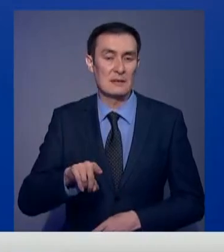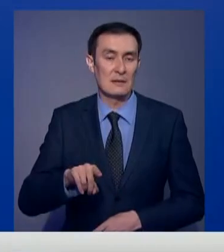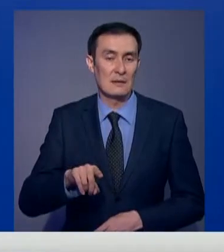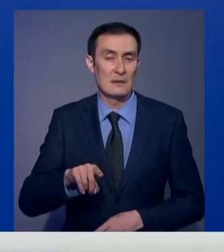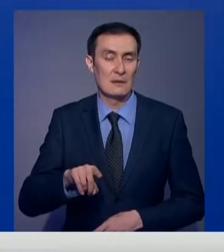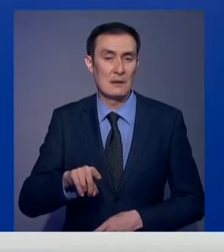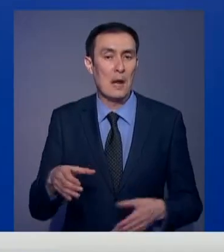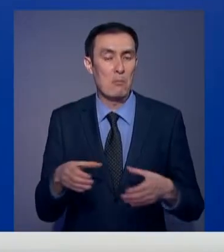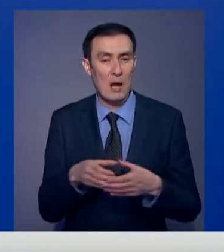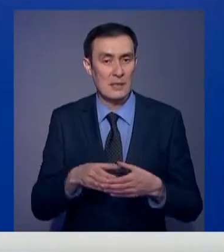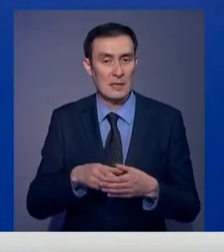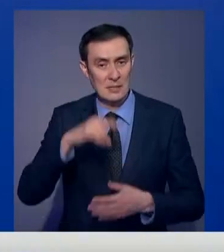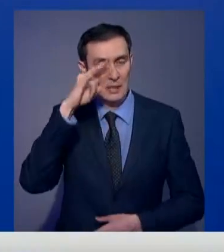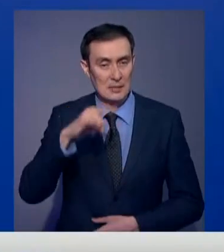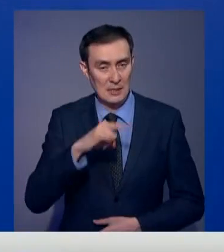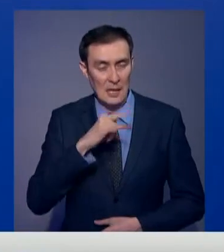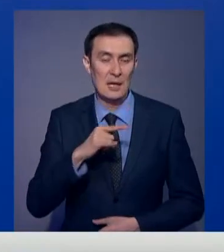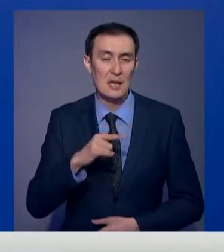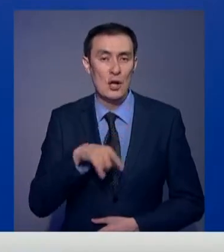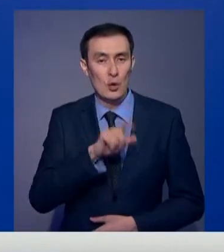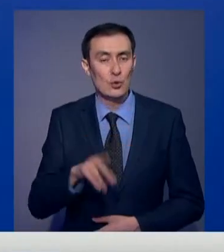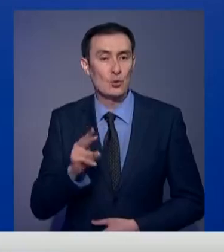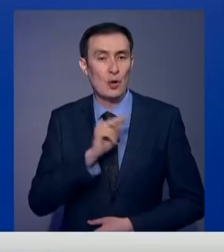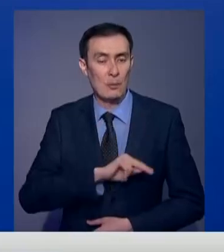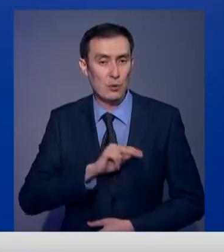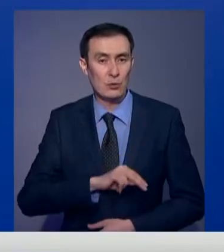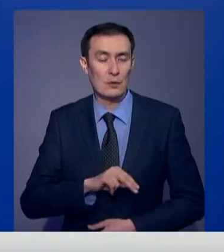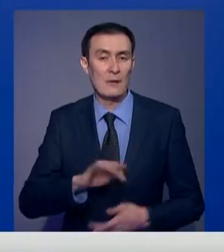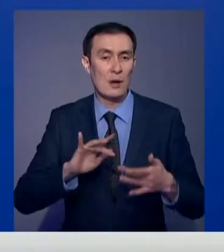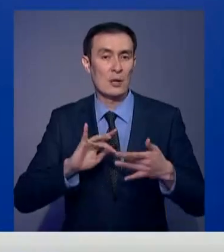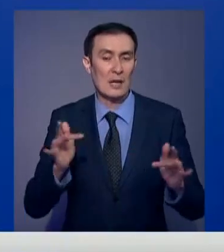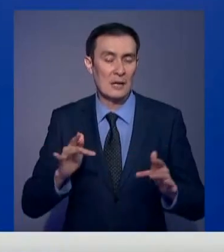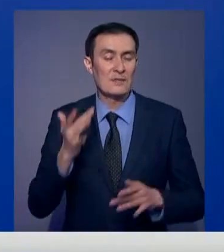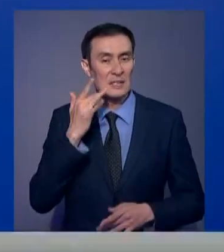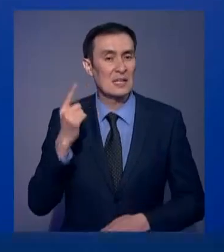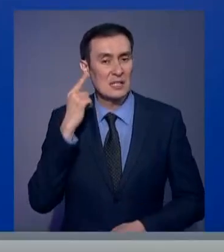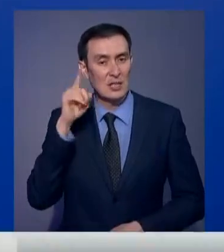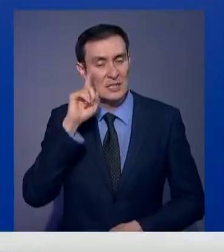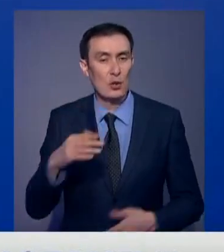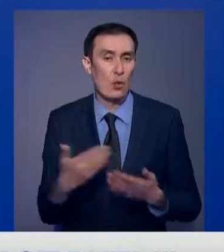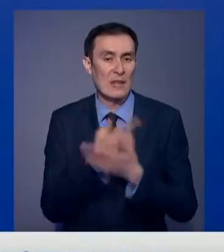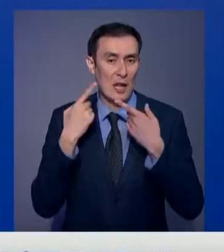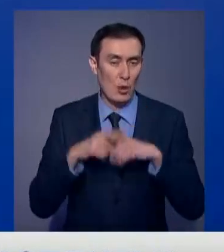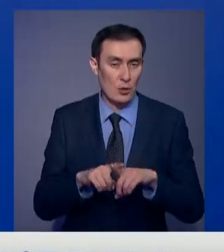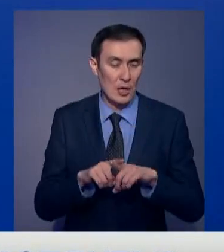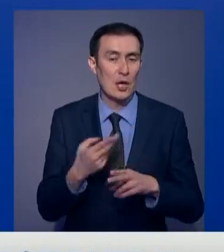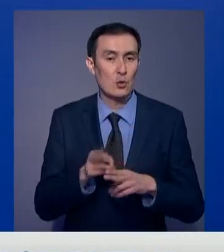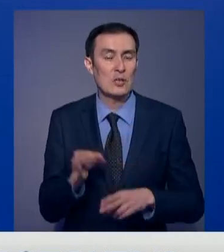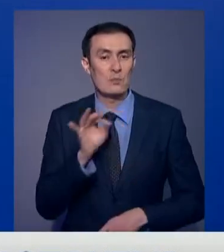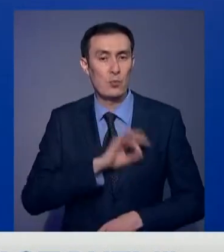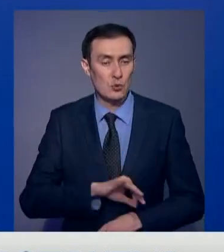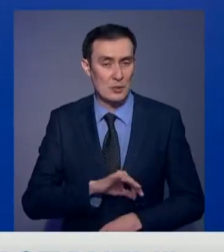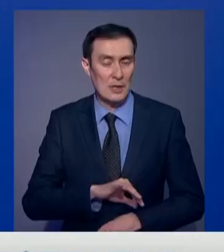цифровых национальных компаний, потому что все люди, которые работают в сфере IT, когда-либо слышали новые технологии, которые употребляются